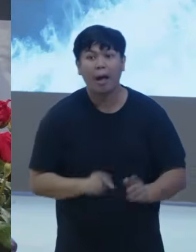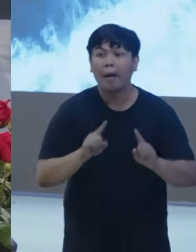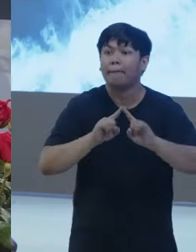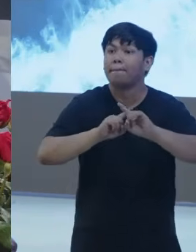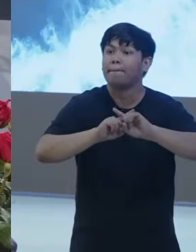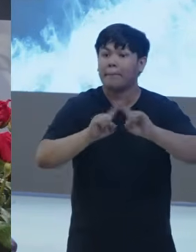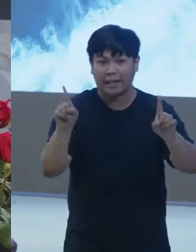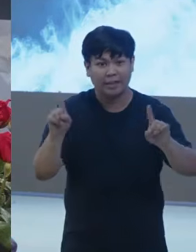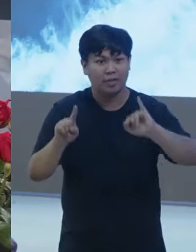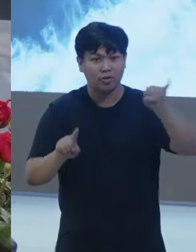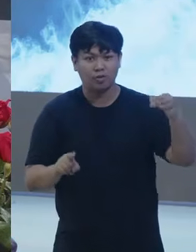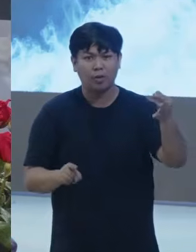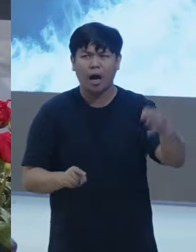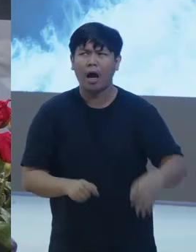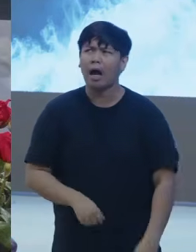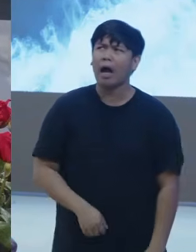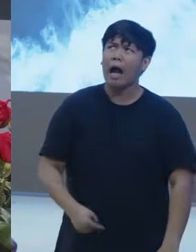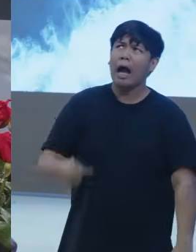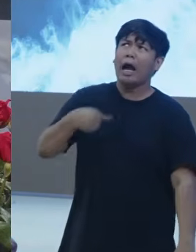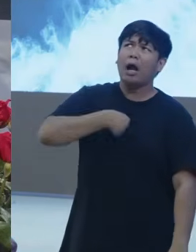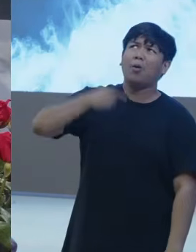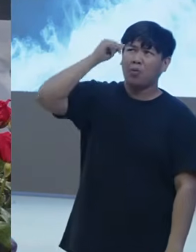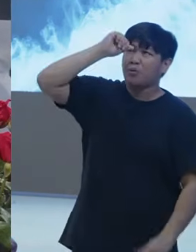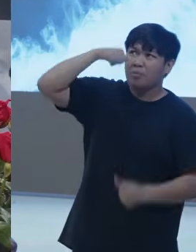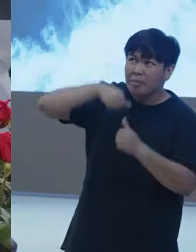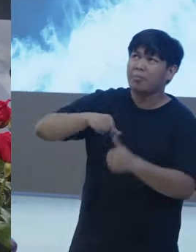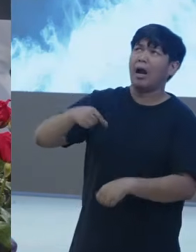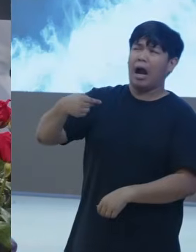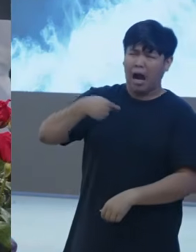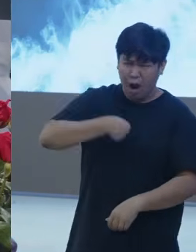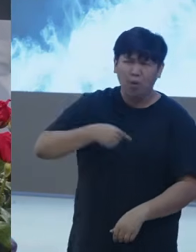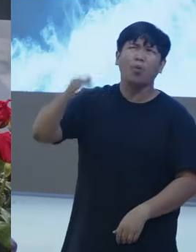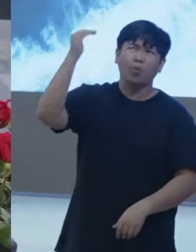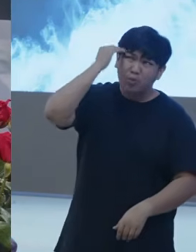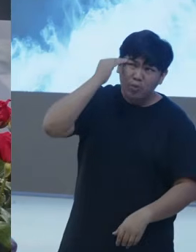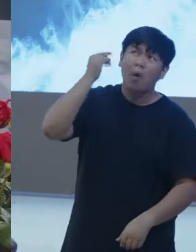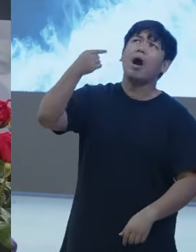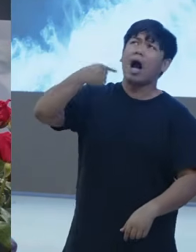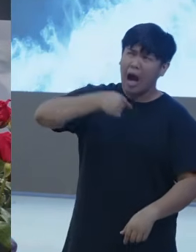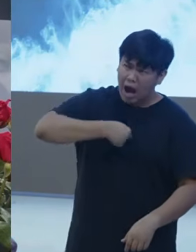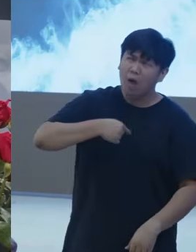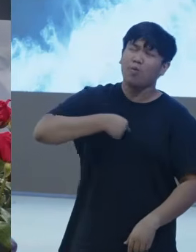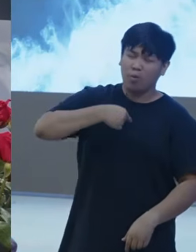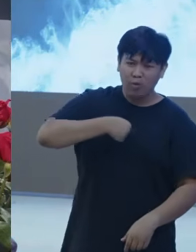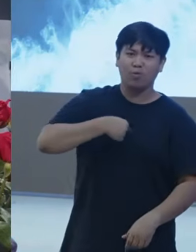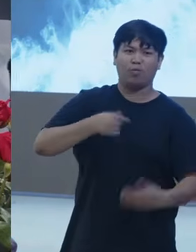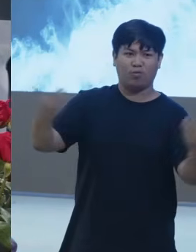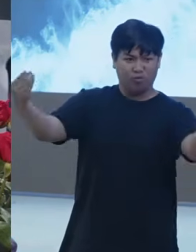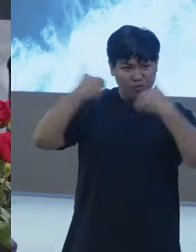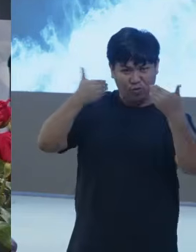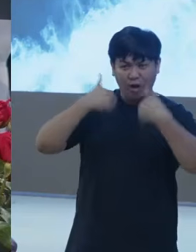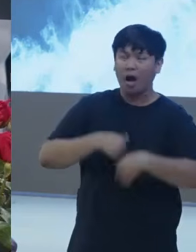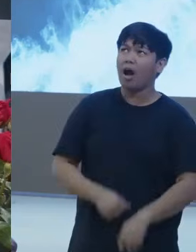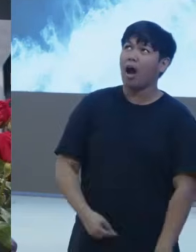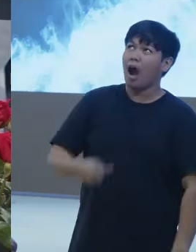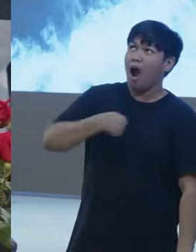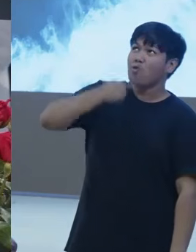Si Jonah, I. Ang sinasabi niya, parang I told you